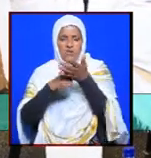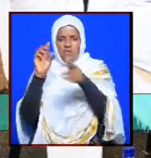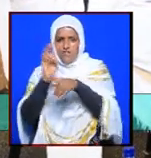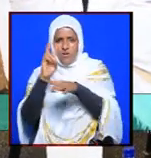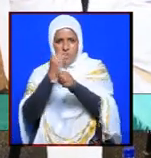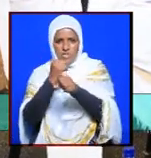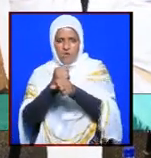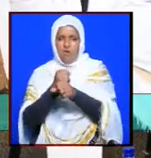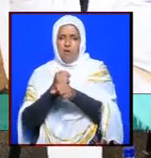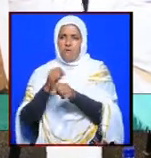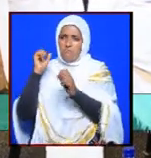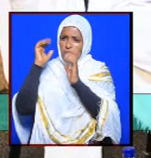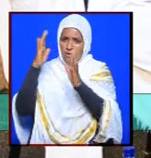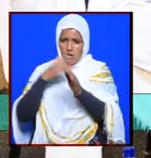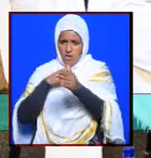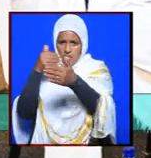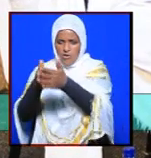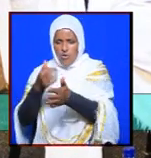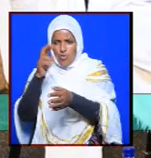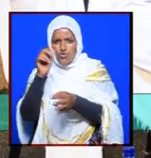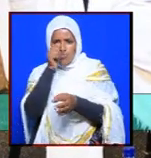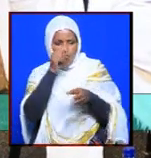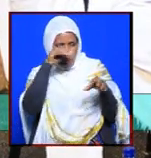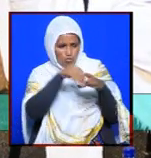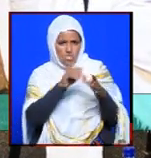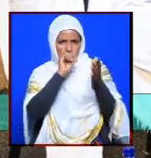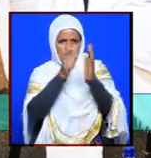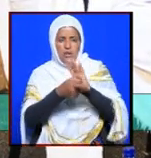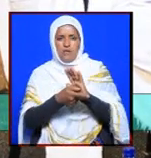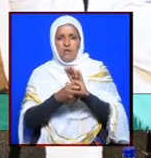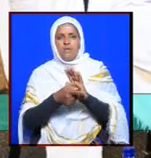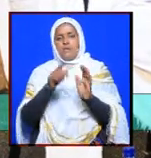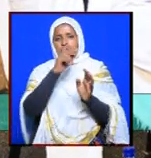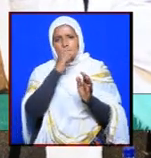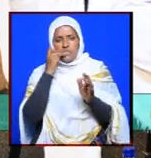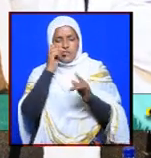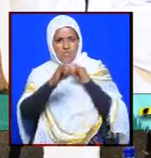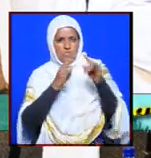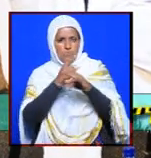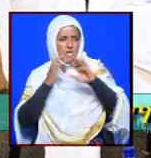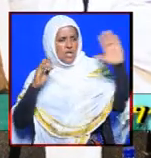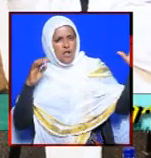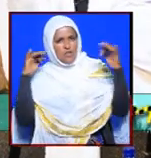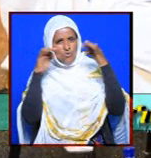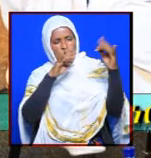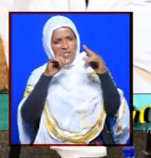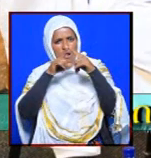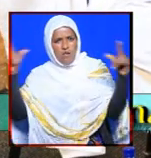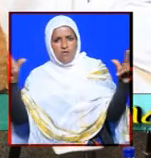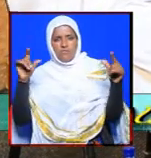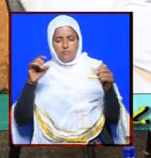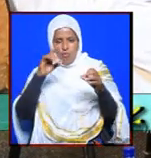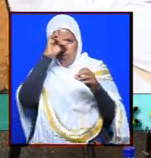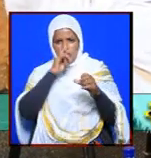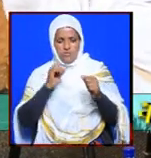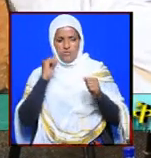ላይ የሆነ ፊልም የሰራ አክተር ነው ለእኔ የበለጠ ቅርበት ያለው ወይስ ኢትዮጵያ ውስጥ ለምሳሌ በአጼ ልብነ ድንግል ዘመን ግራኝ ሲዋጋ ትልቅ ተጋድሎ ስላደረገ